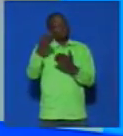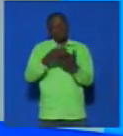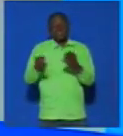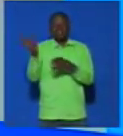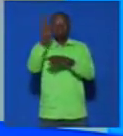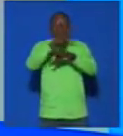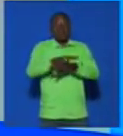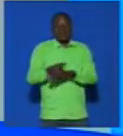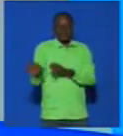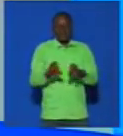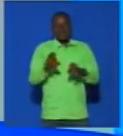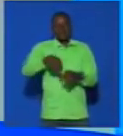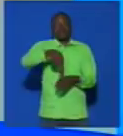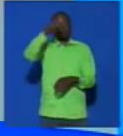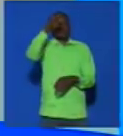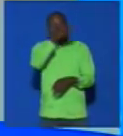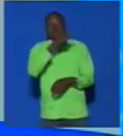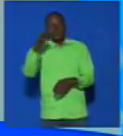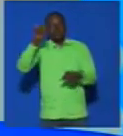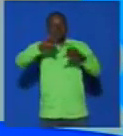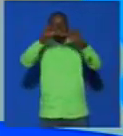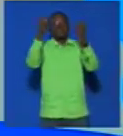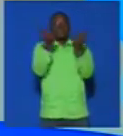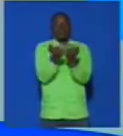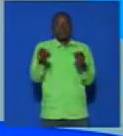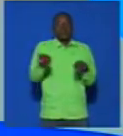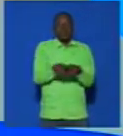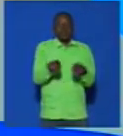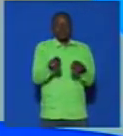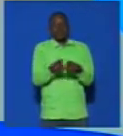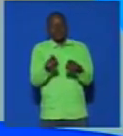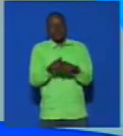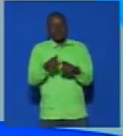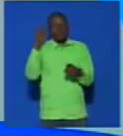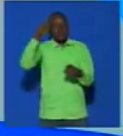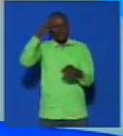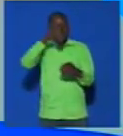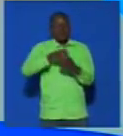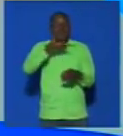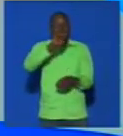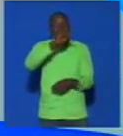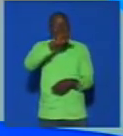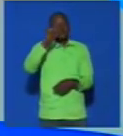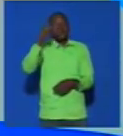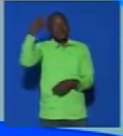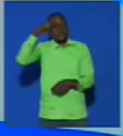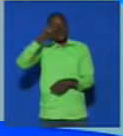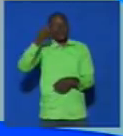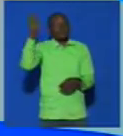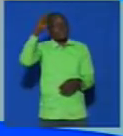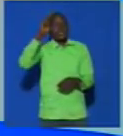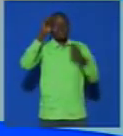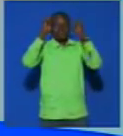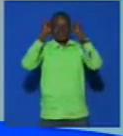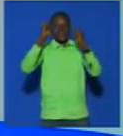mener aussi dans le notebook inapte à des associations comme l'association tabitha landale des maîtres coraniques du sahel après